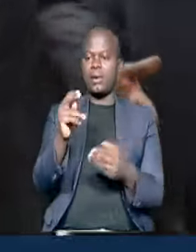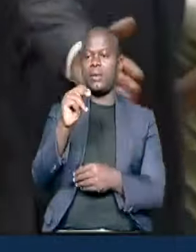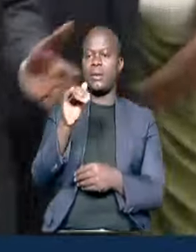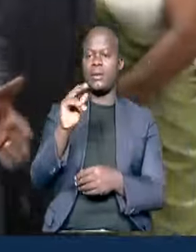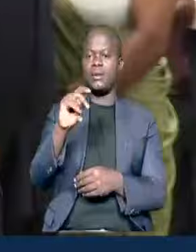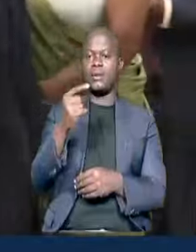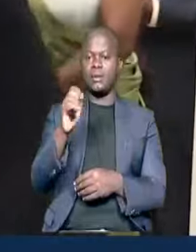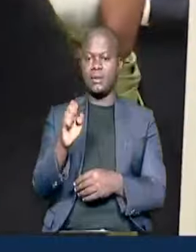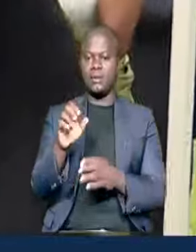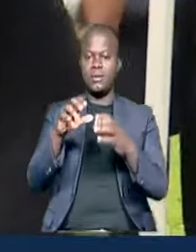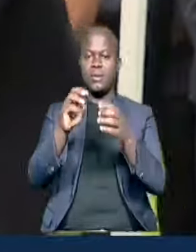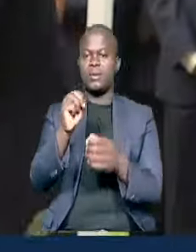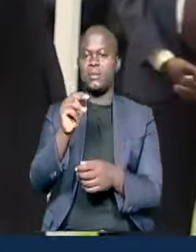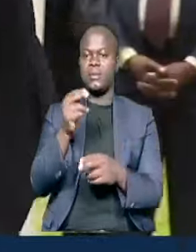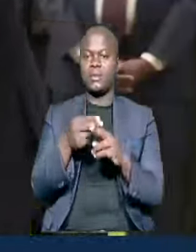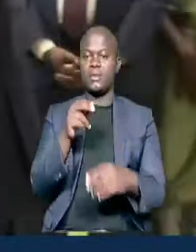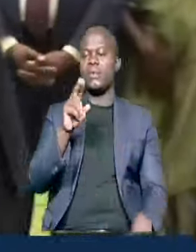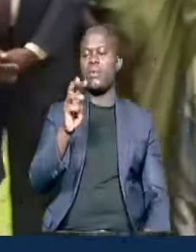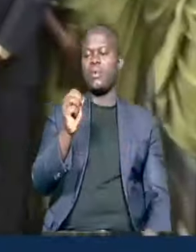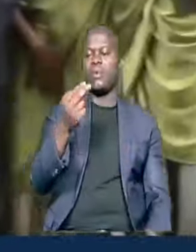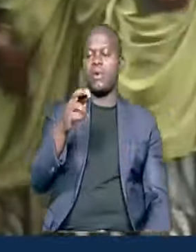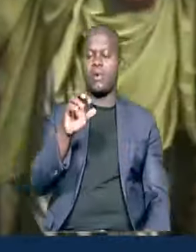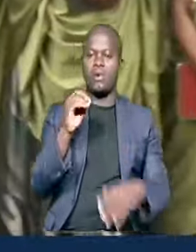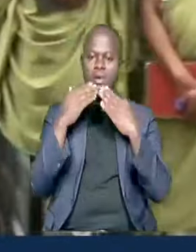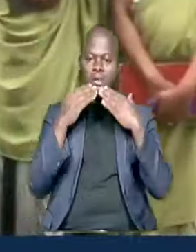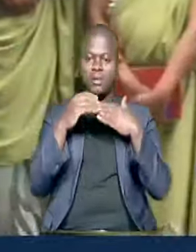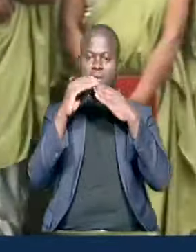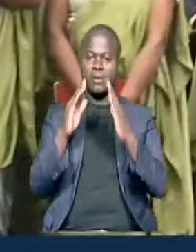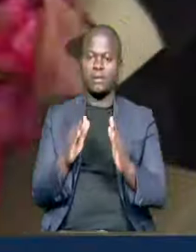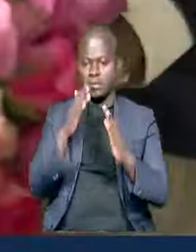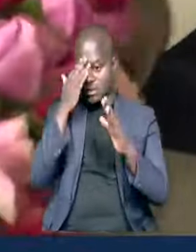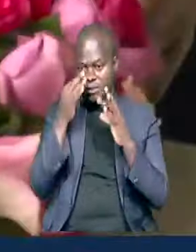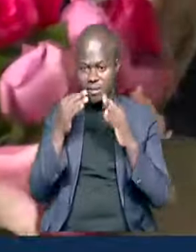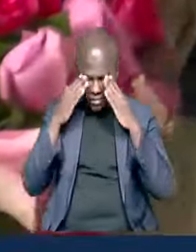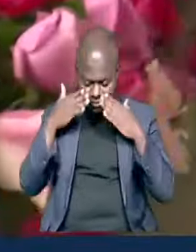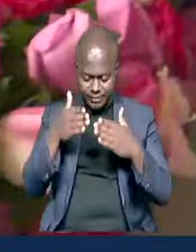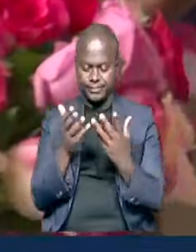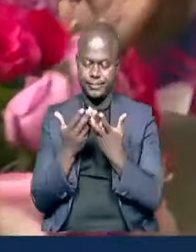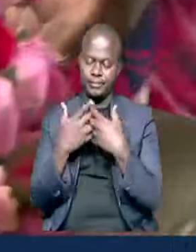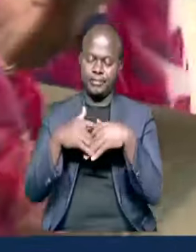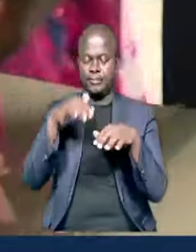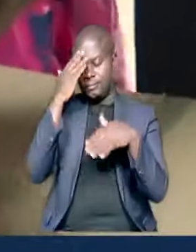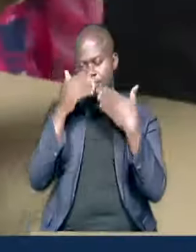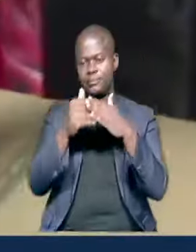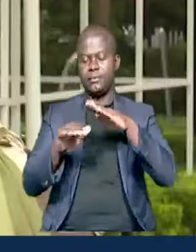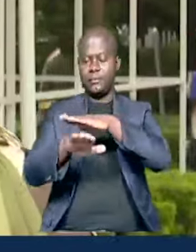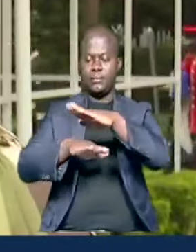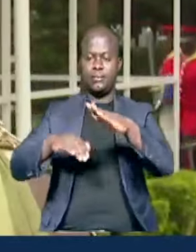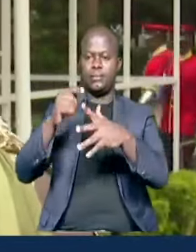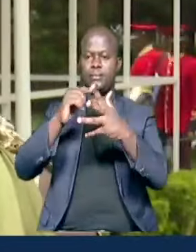bo mu kicuro kimena wa Mauro Priska ashima ubuyobozi kuba bwarahisemo kwimakaza ubumwe kuko ari ishingiro rya